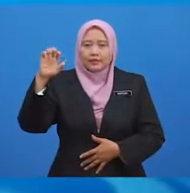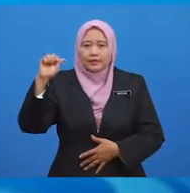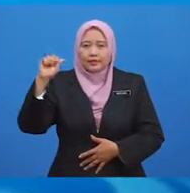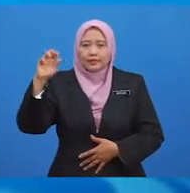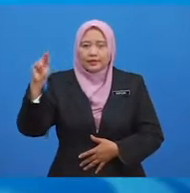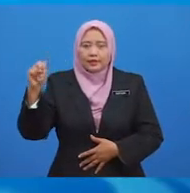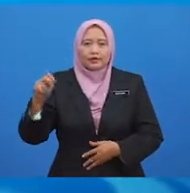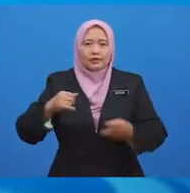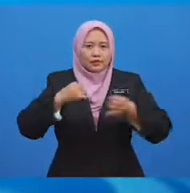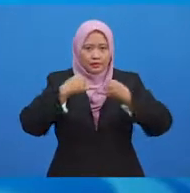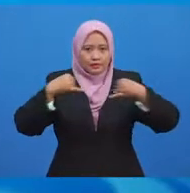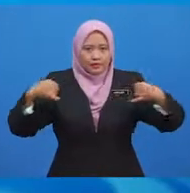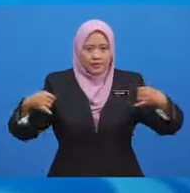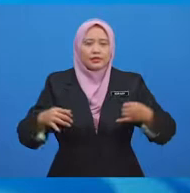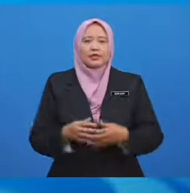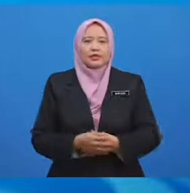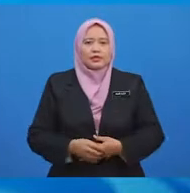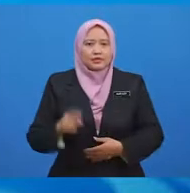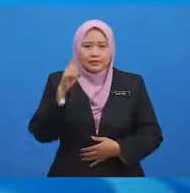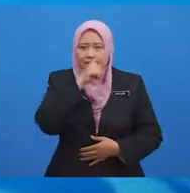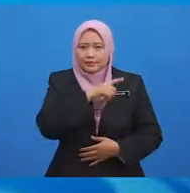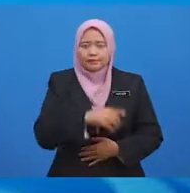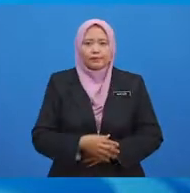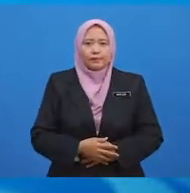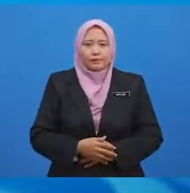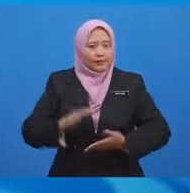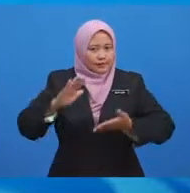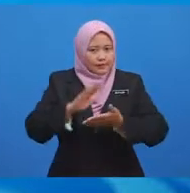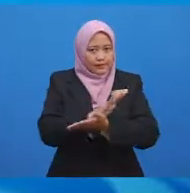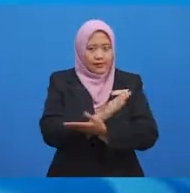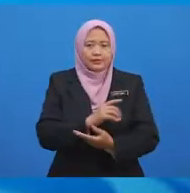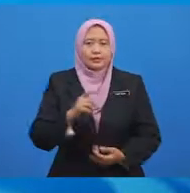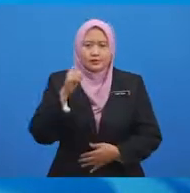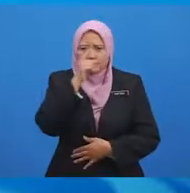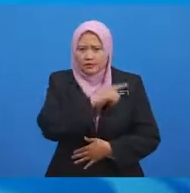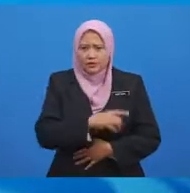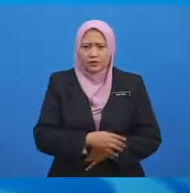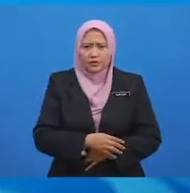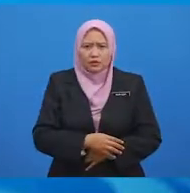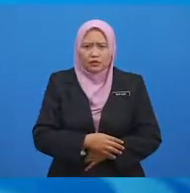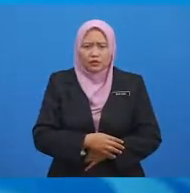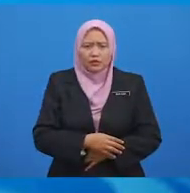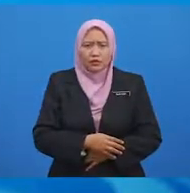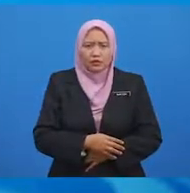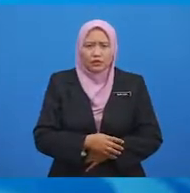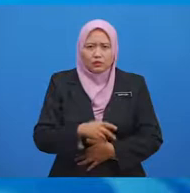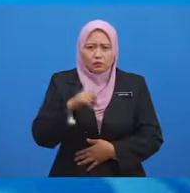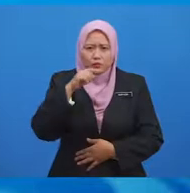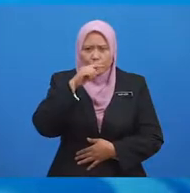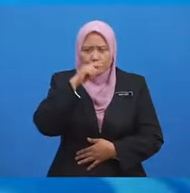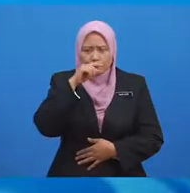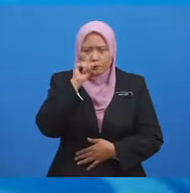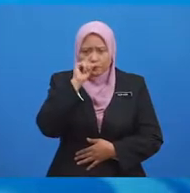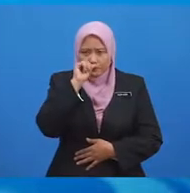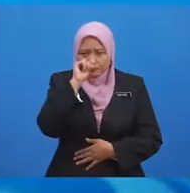Kertas sintetik ialah getah tiruan yang sifatnya hampir serupa dengan getah asli